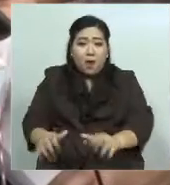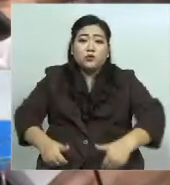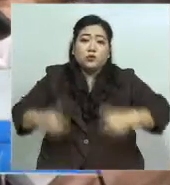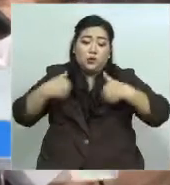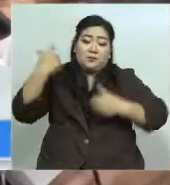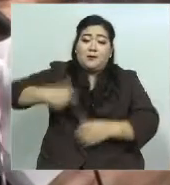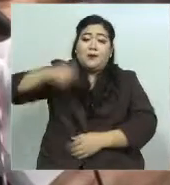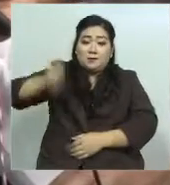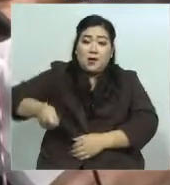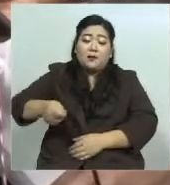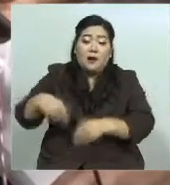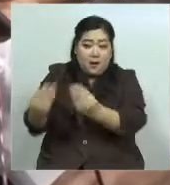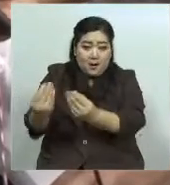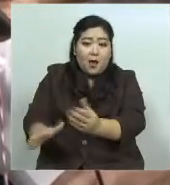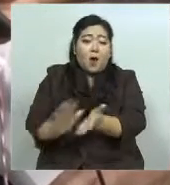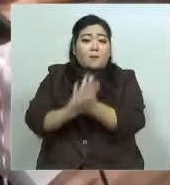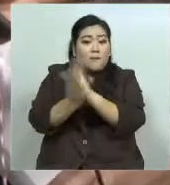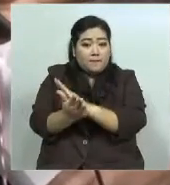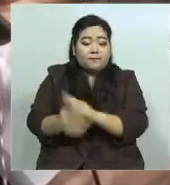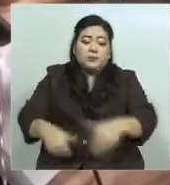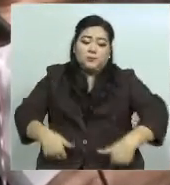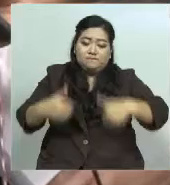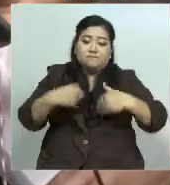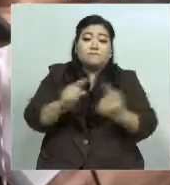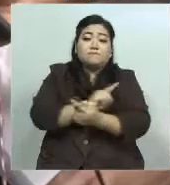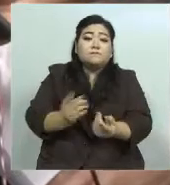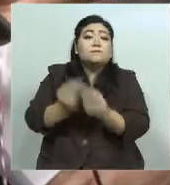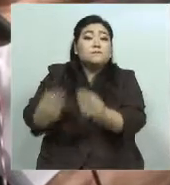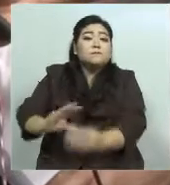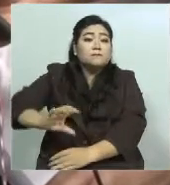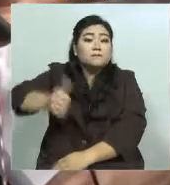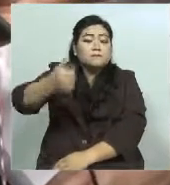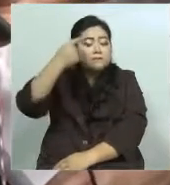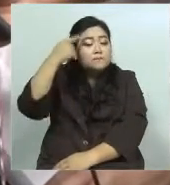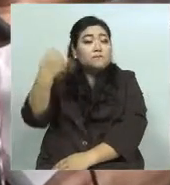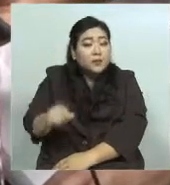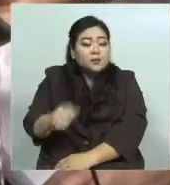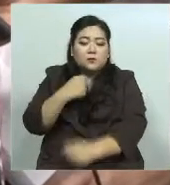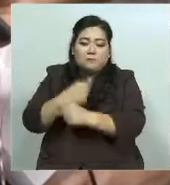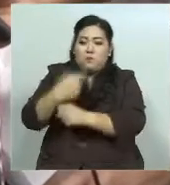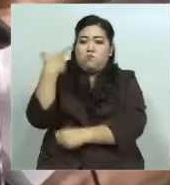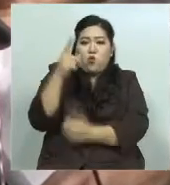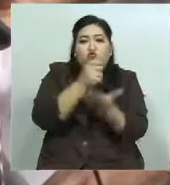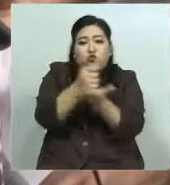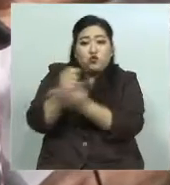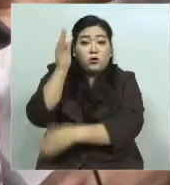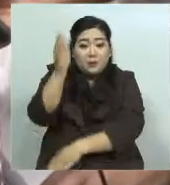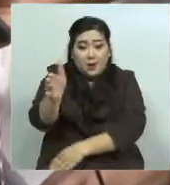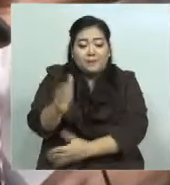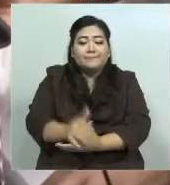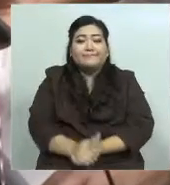าลจากทางสังคมในการที่จะสำนึกผิดแล้วก็จะบำเพ็ญประโยชน์ต่อสังคมต่อ